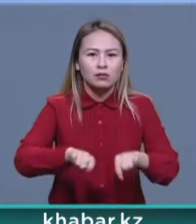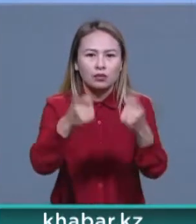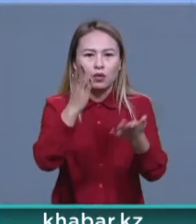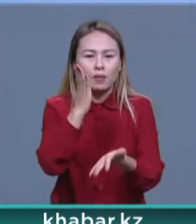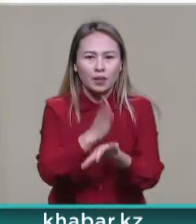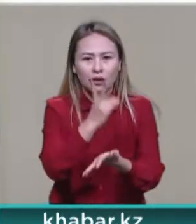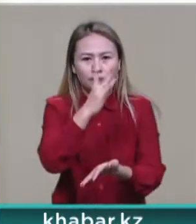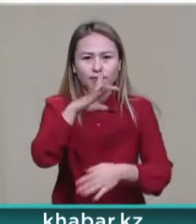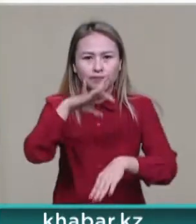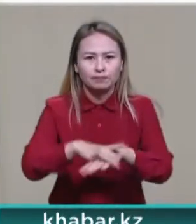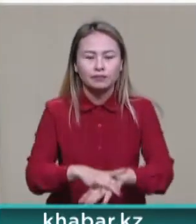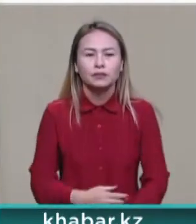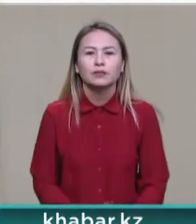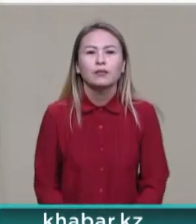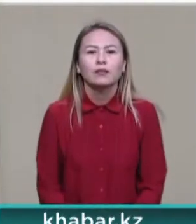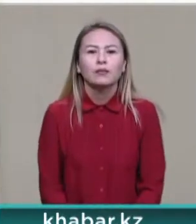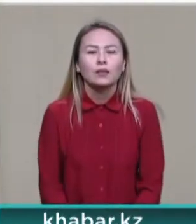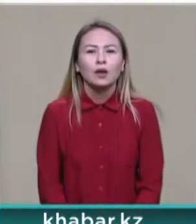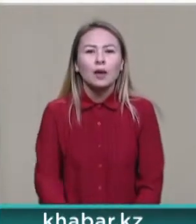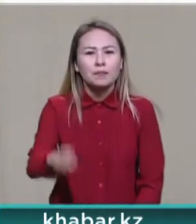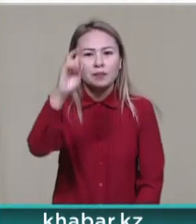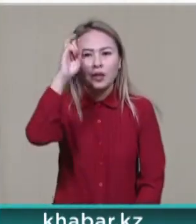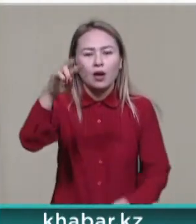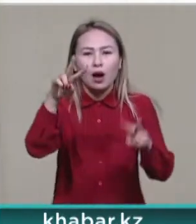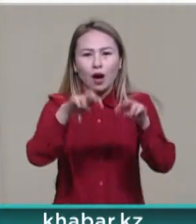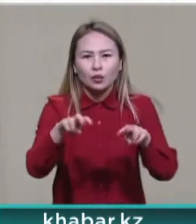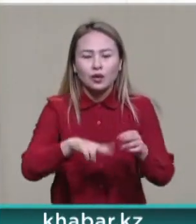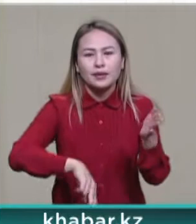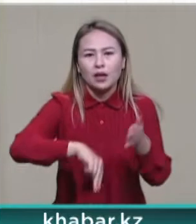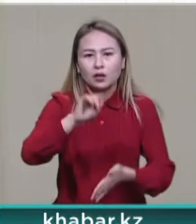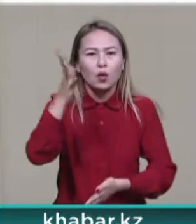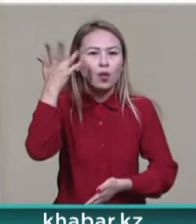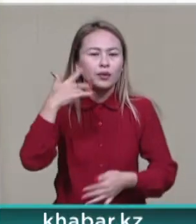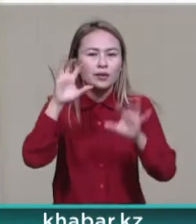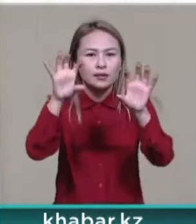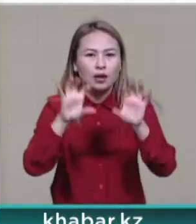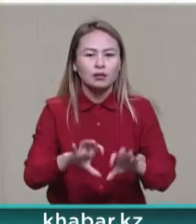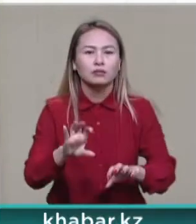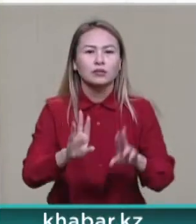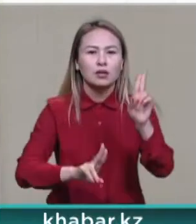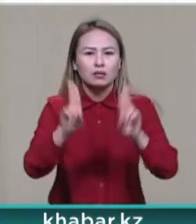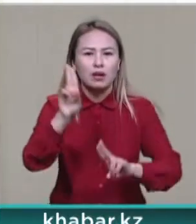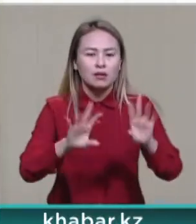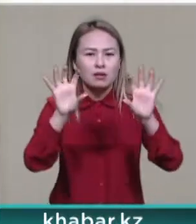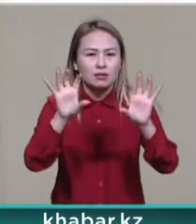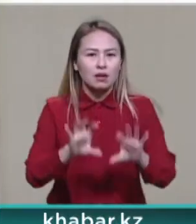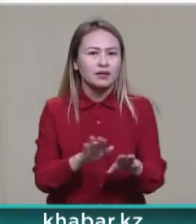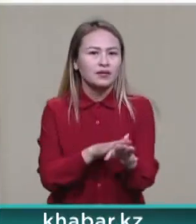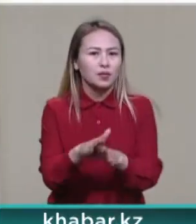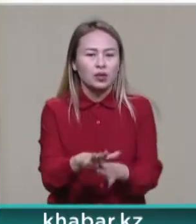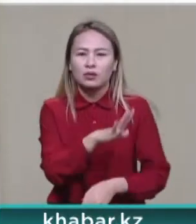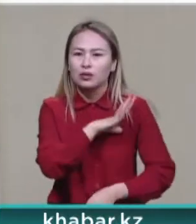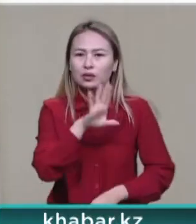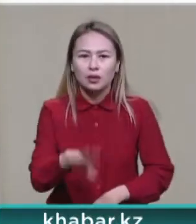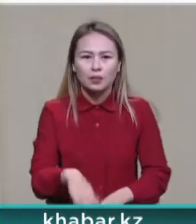сақталмағанын анықтайды. Мемлекеттік аудит нәтижелері мемлекеттік сатып алу саласындағы заңнама талаптарының сақталмағанын көрсетті.